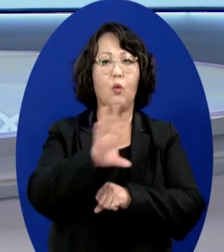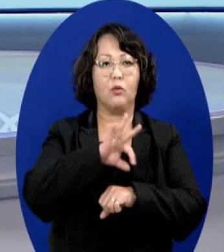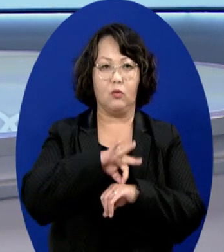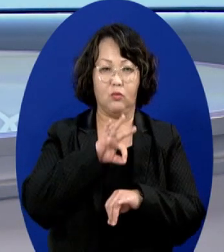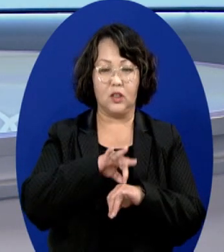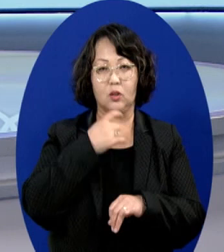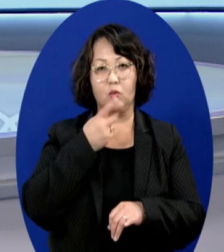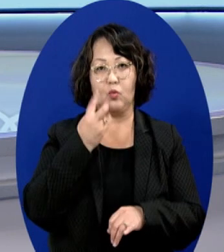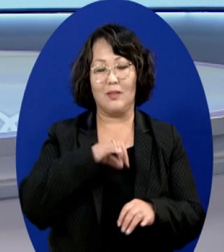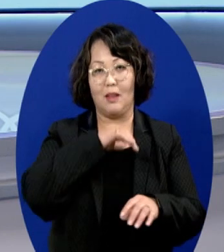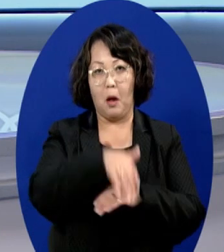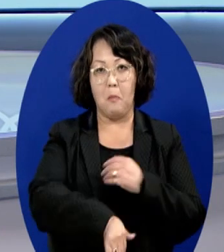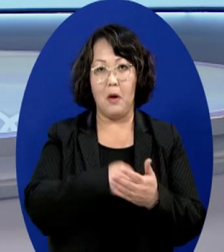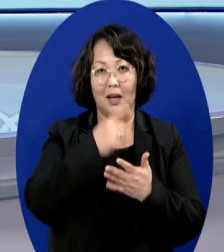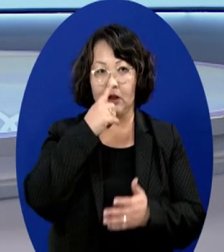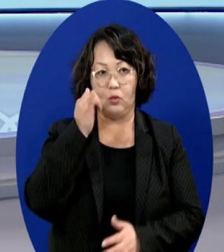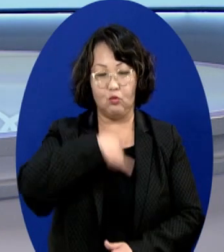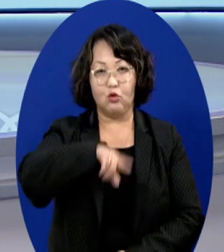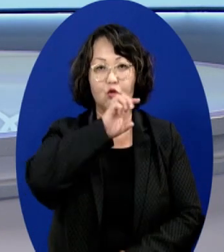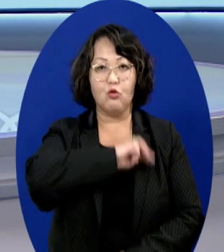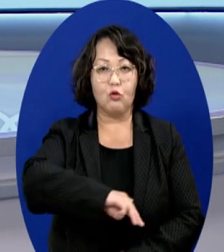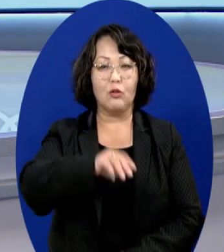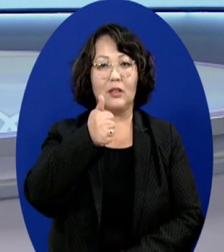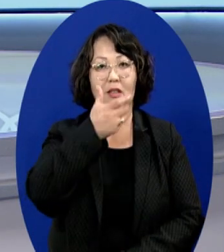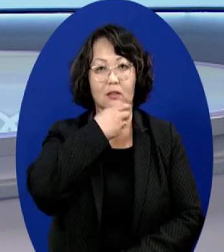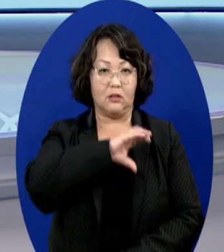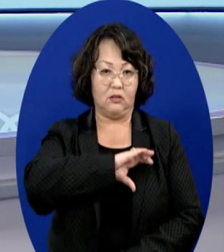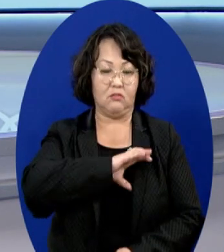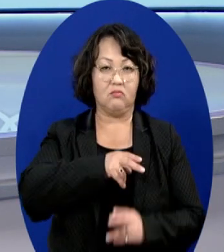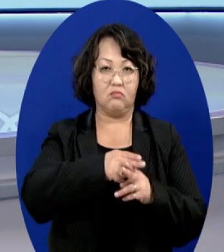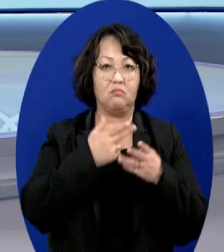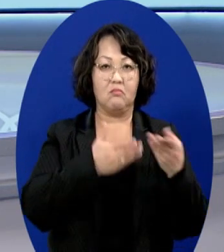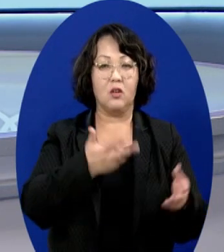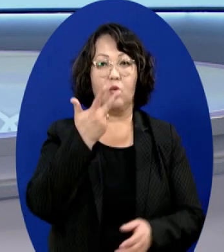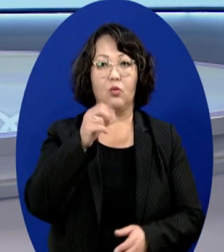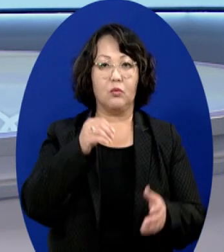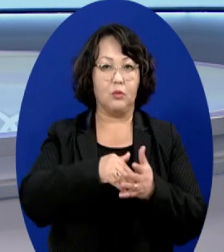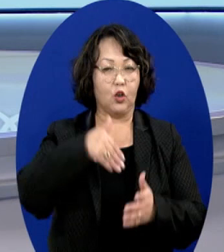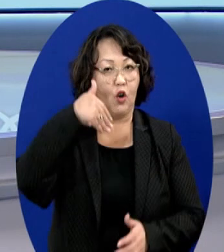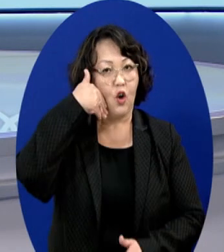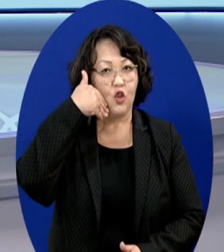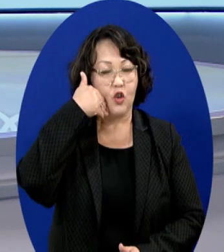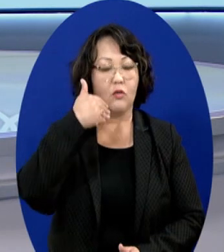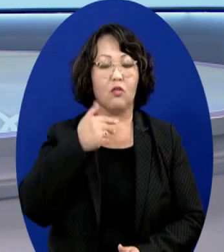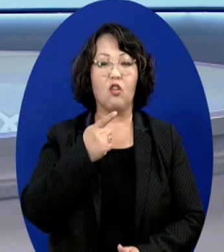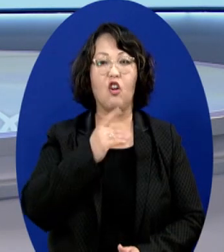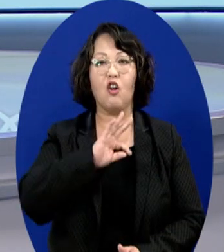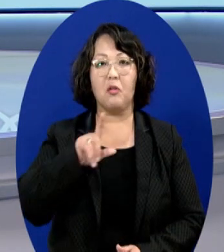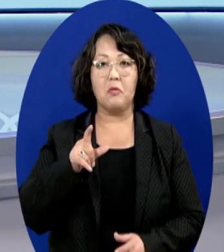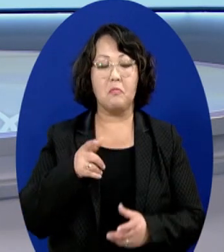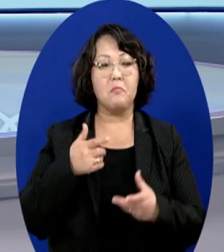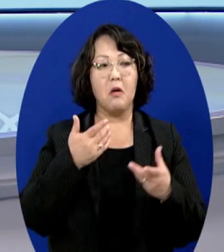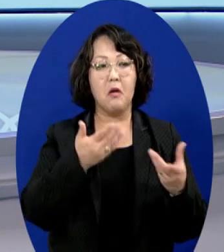байгаа бүгд найрамд хятад улсын талд сайн санааны тусламж болгон 30 мянган толгой хонь бэлгэлж байгаагаа мэдэгдэж гэрчилгээ гаргадуулсан. Тэгвэл Монголын